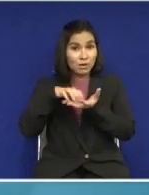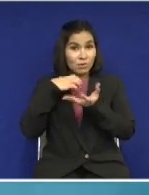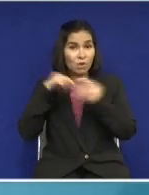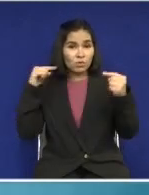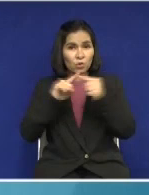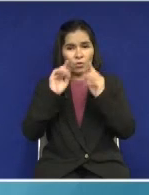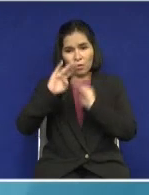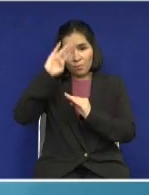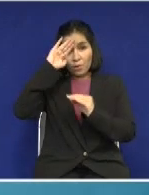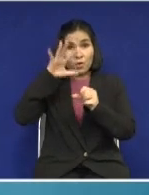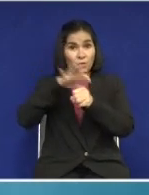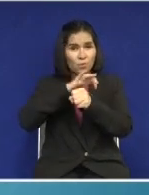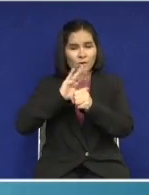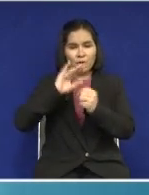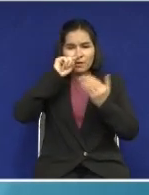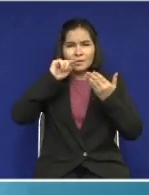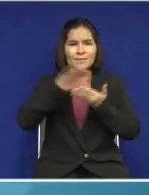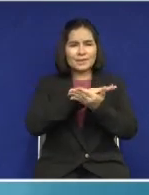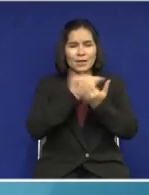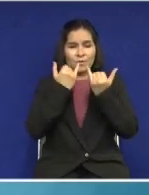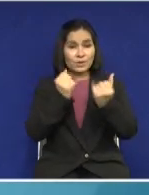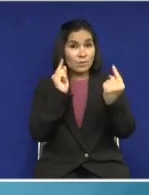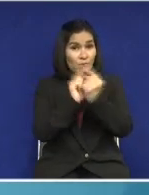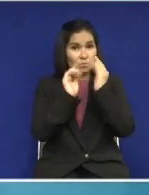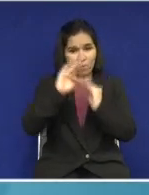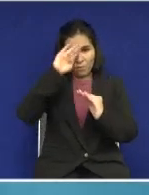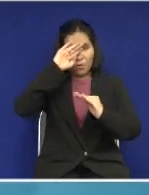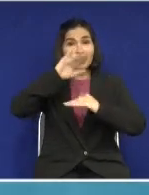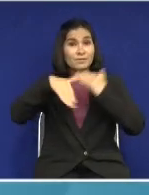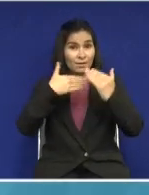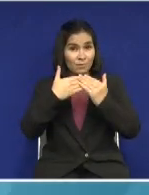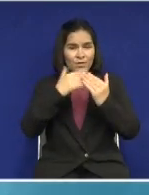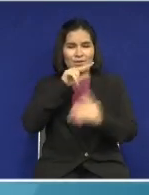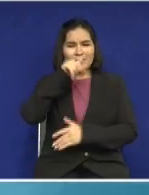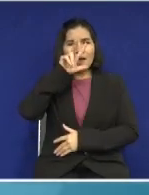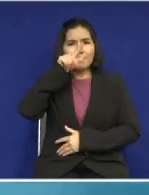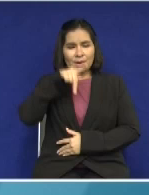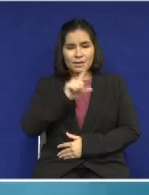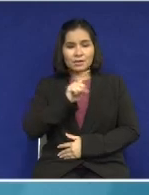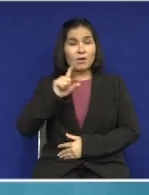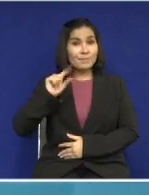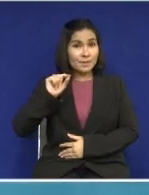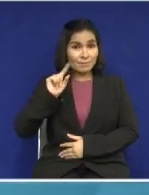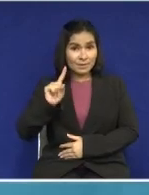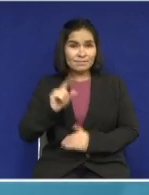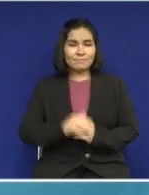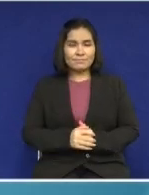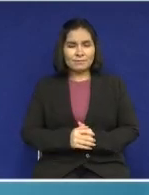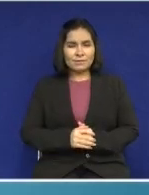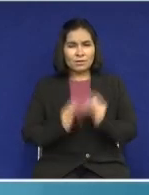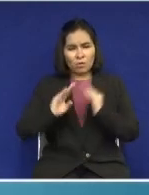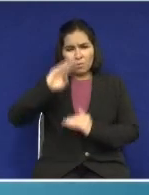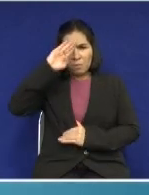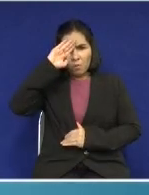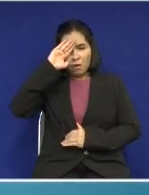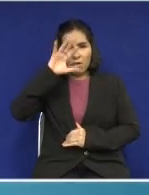ทศไทยนะคะในวันนี้ค่ะมีผู้ป่วยยืนยันสะสมทั้งสิ้น 3,121 รายโดยเป็นผู้ป่วยที่ติด